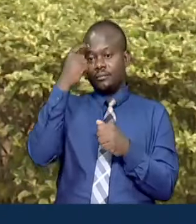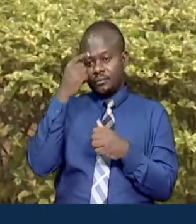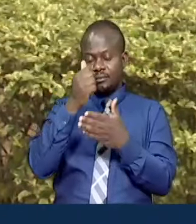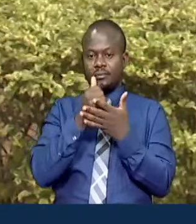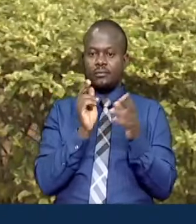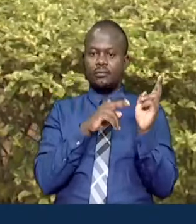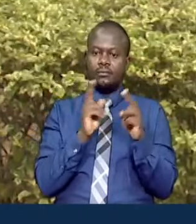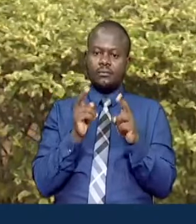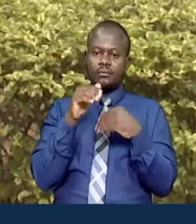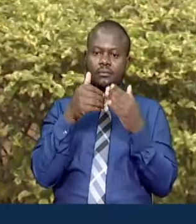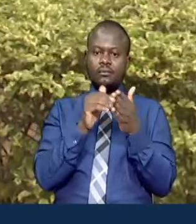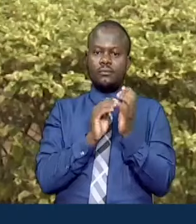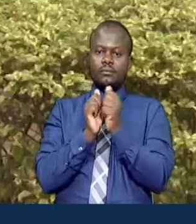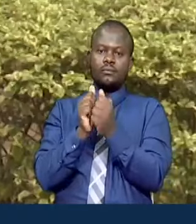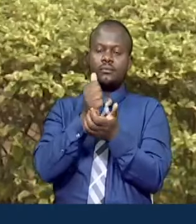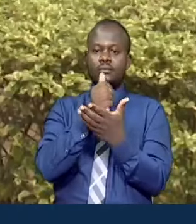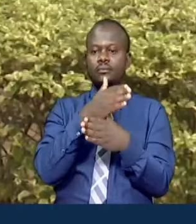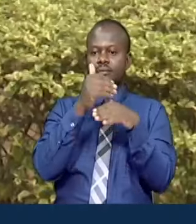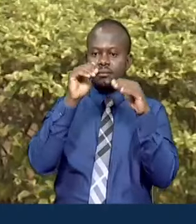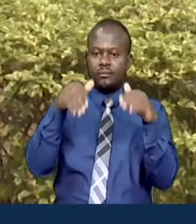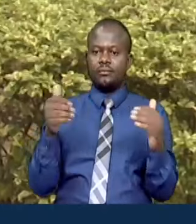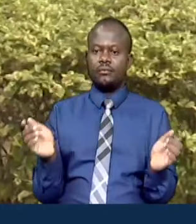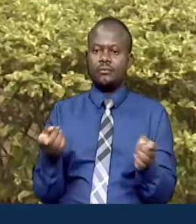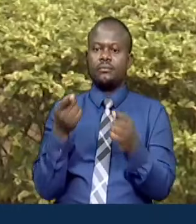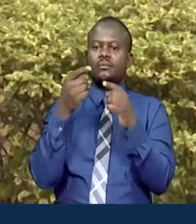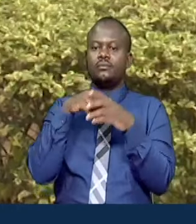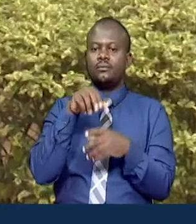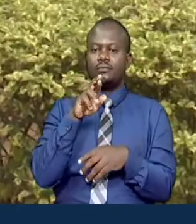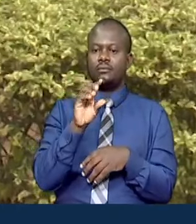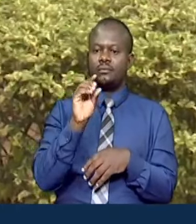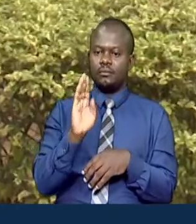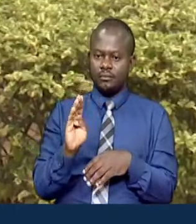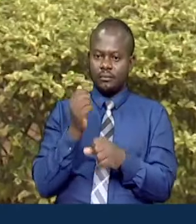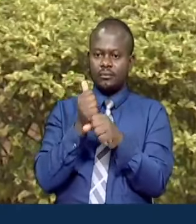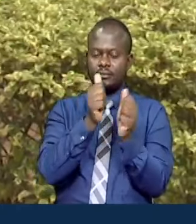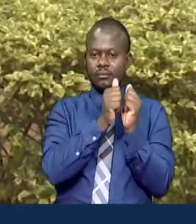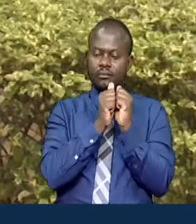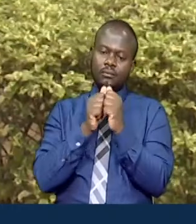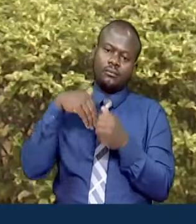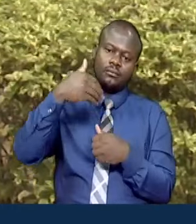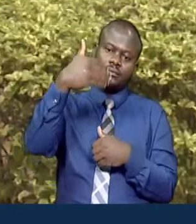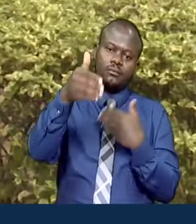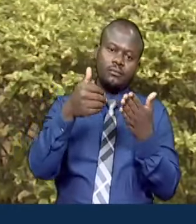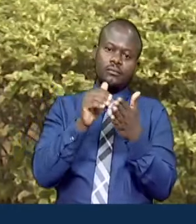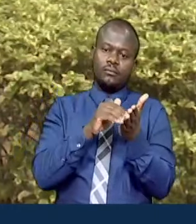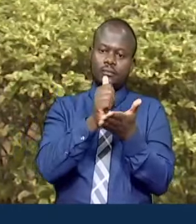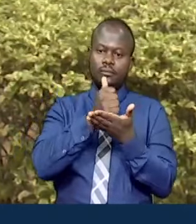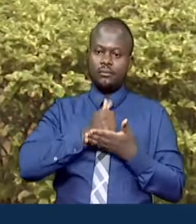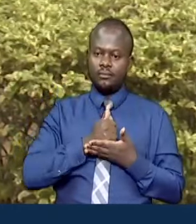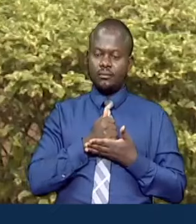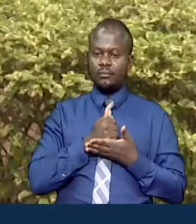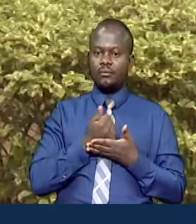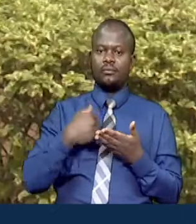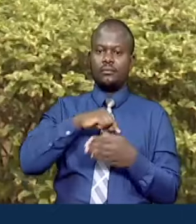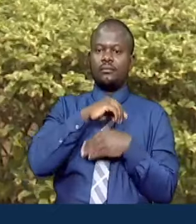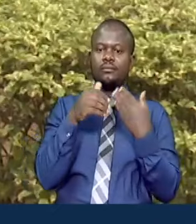busanzwe, turashima leta ya Mena Green na Minicom na Mena RDB ndetse dukorana nazo umunsi ku munsi batugira inama dufasha. Hari